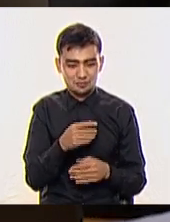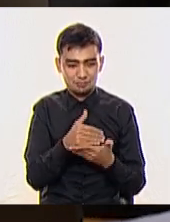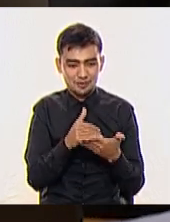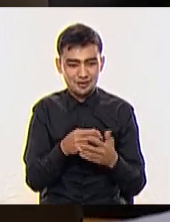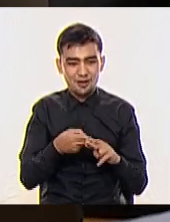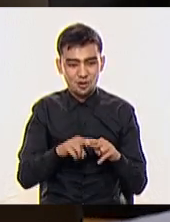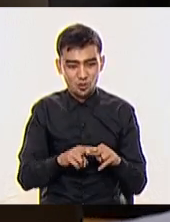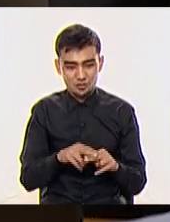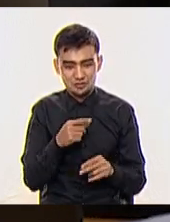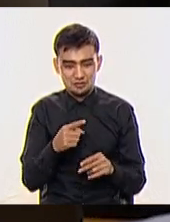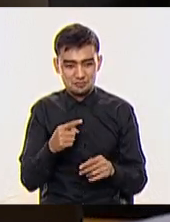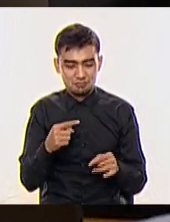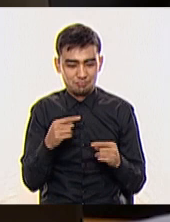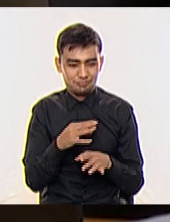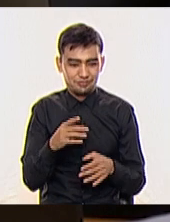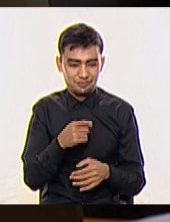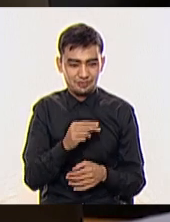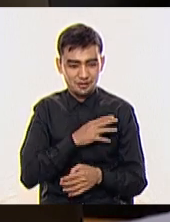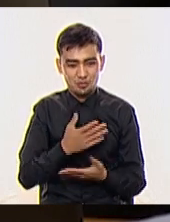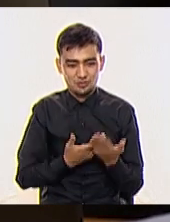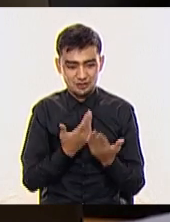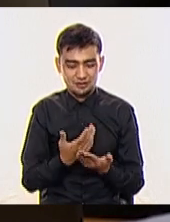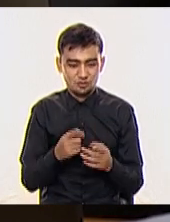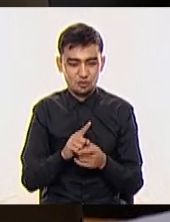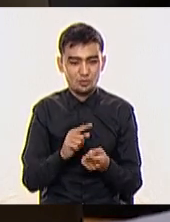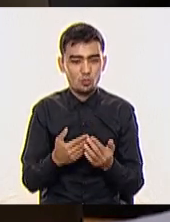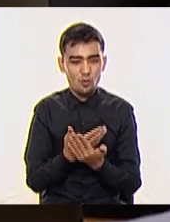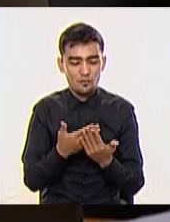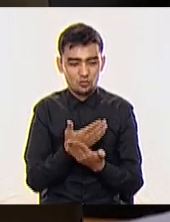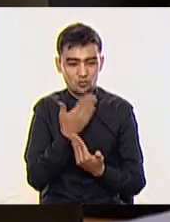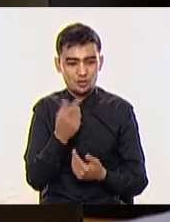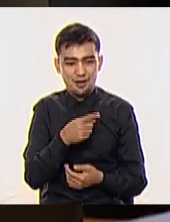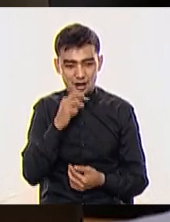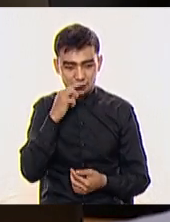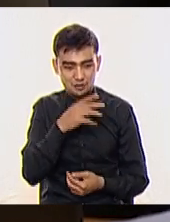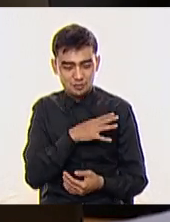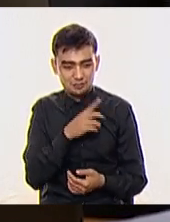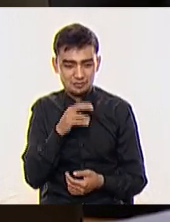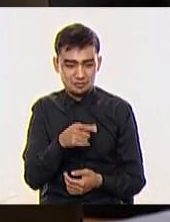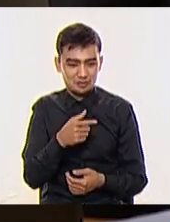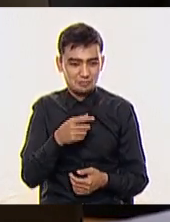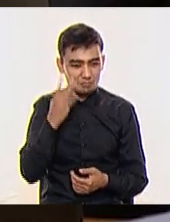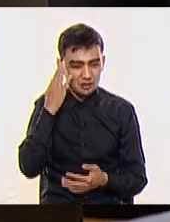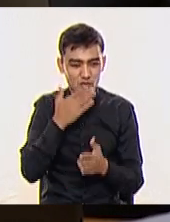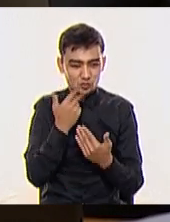данных которым угрожает в приложении либо они своевременным их обновление в такие ошибки сводят на нет смысла пользования приложения